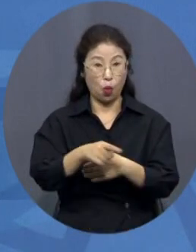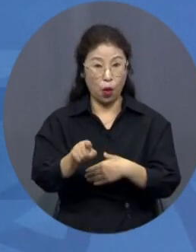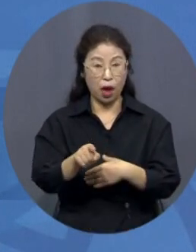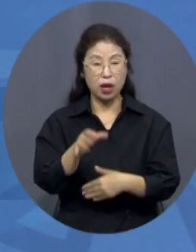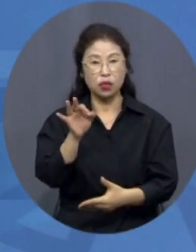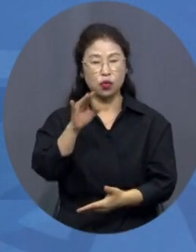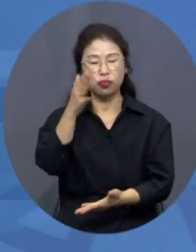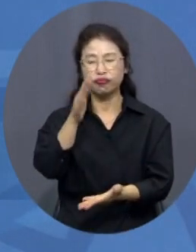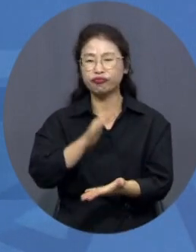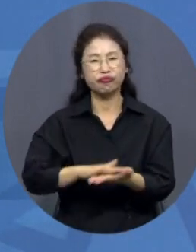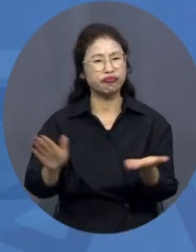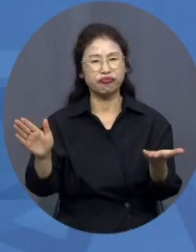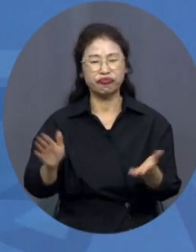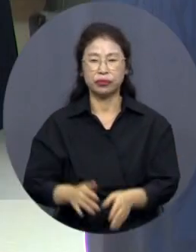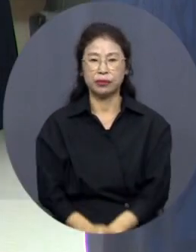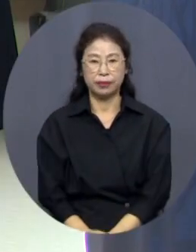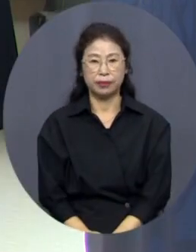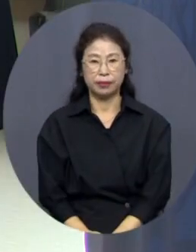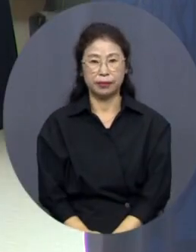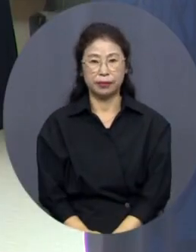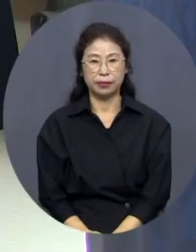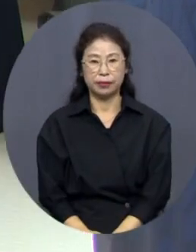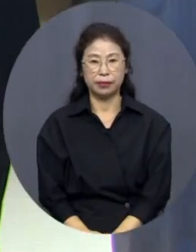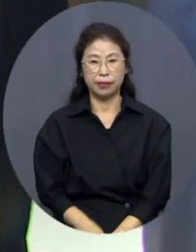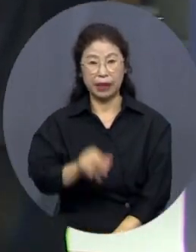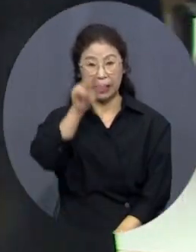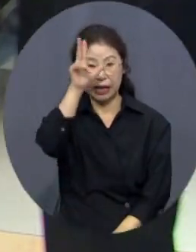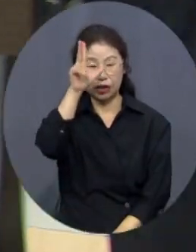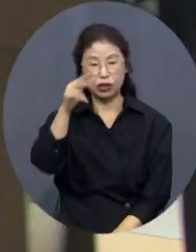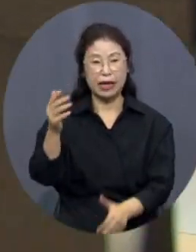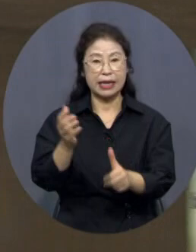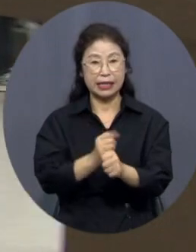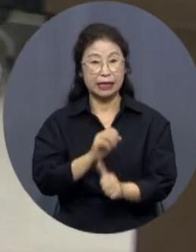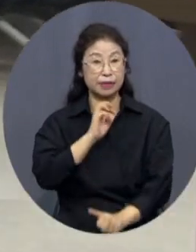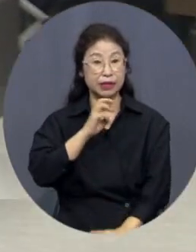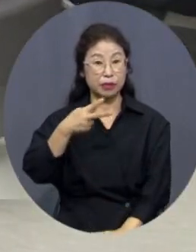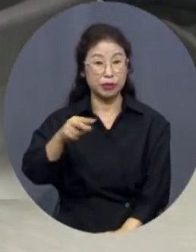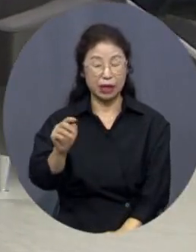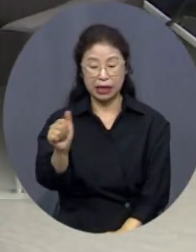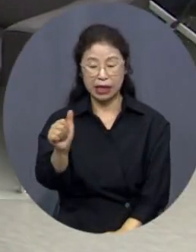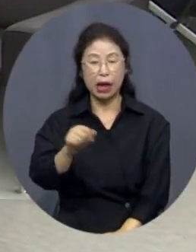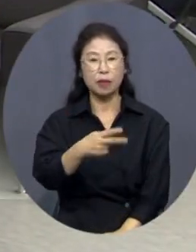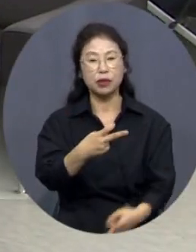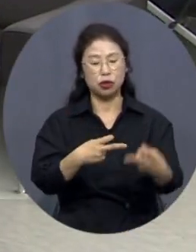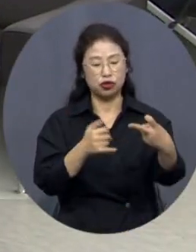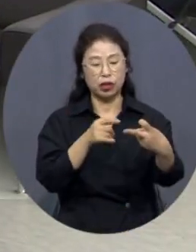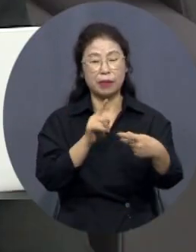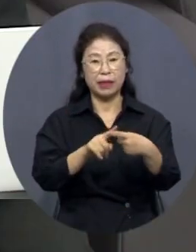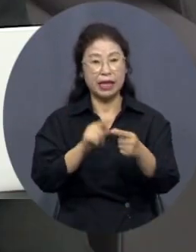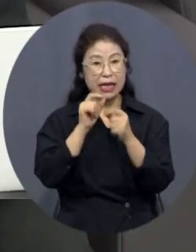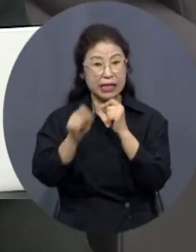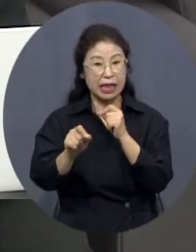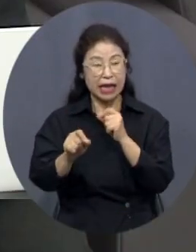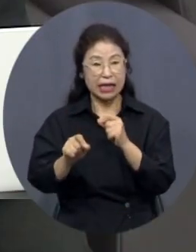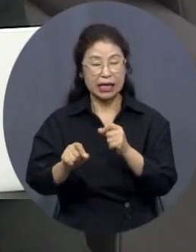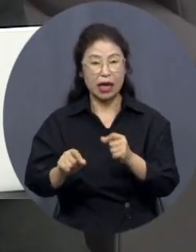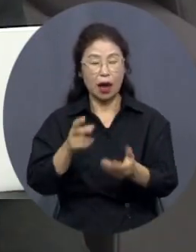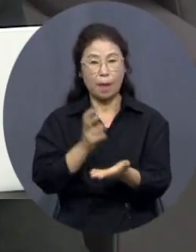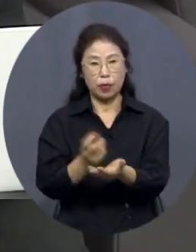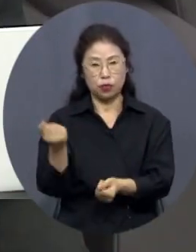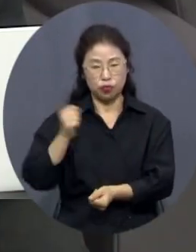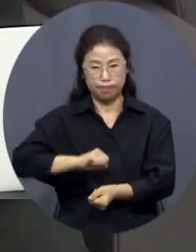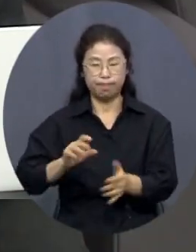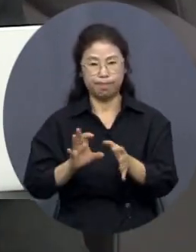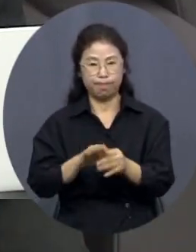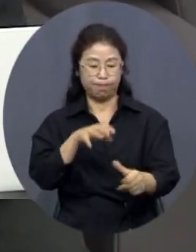이제 수익금이 발견되지 않았습니다 경찰은 붙잡은 30대 총책 등 12명을 사기와 전자 금융법 위반 등의